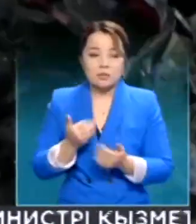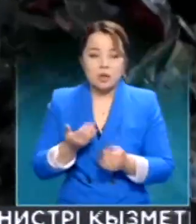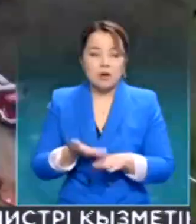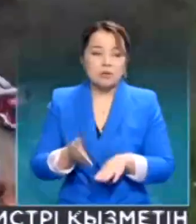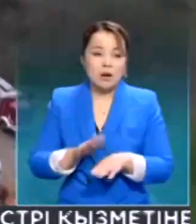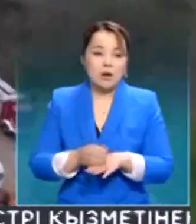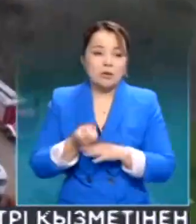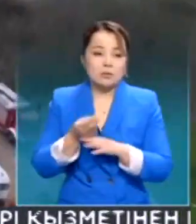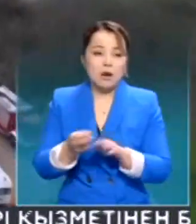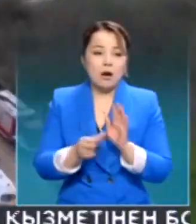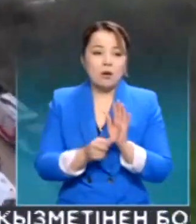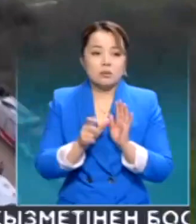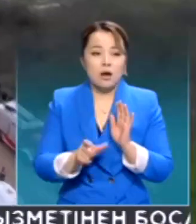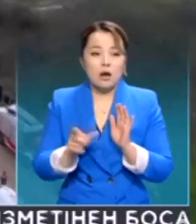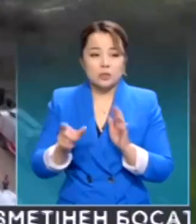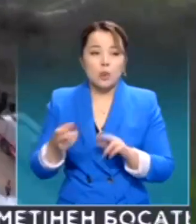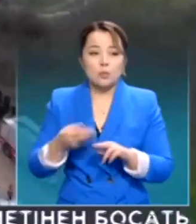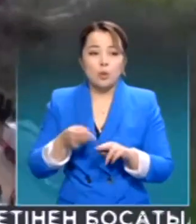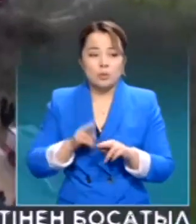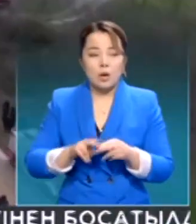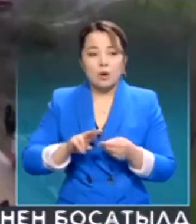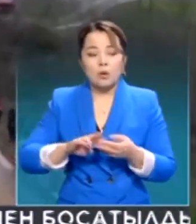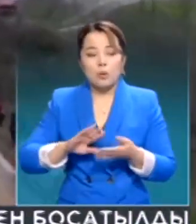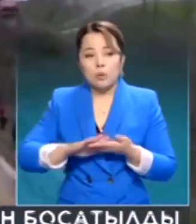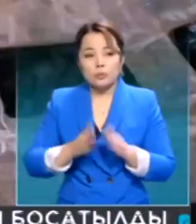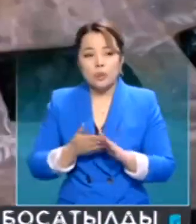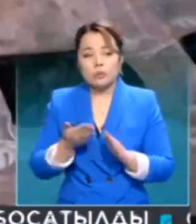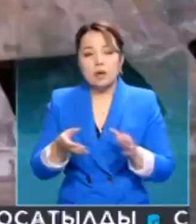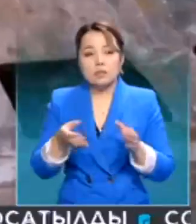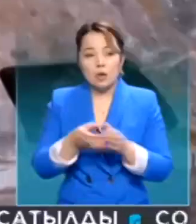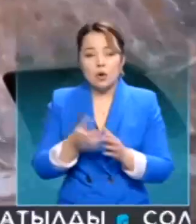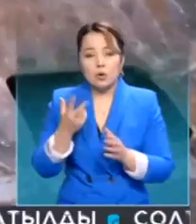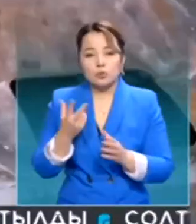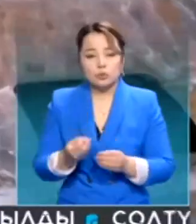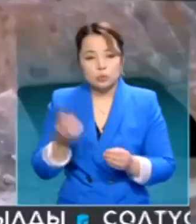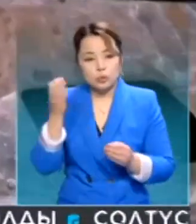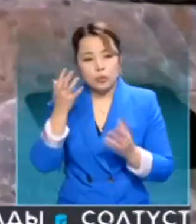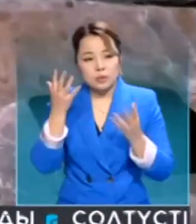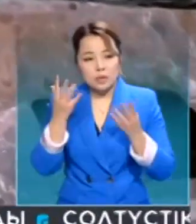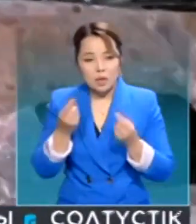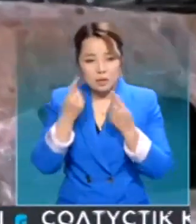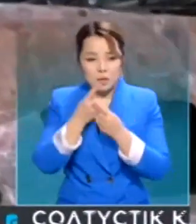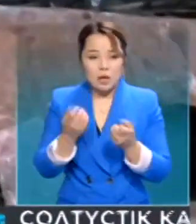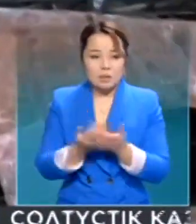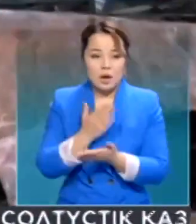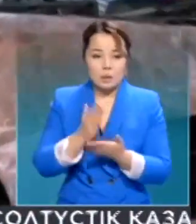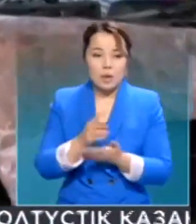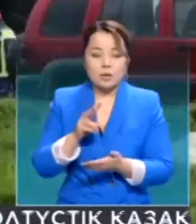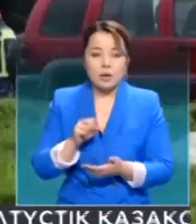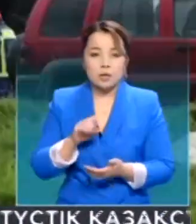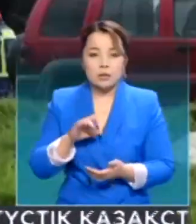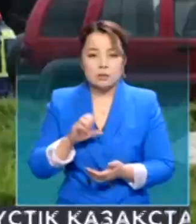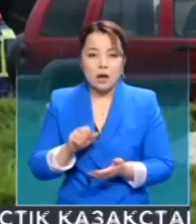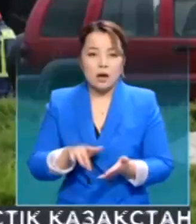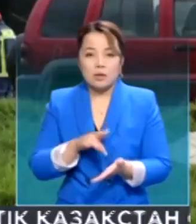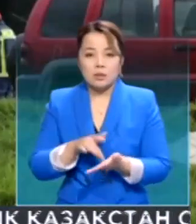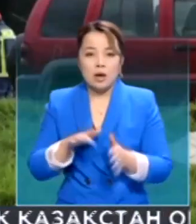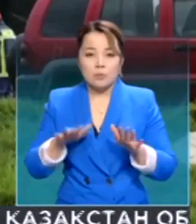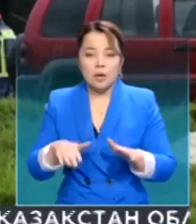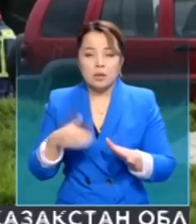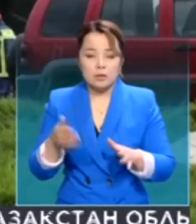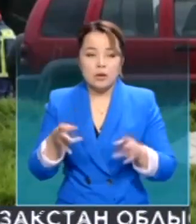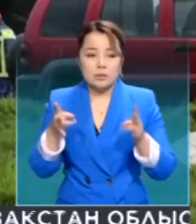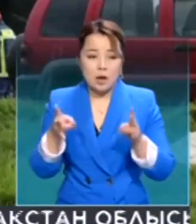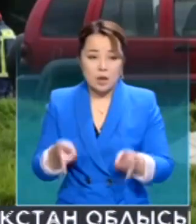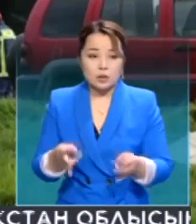жансақтау бөлімде жатыр. Осы оқиғаға байланысты елде 3 күндік аза тұту жарияланды. Апат Лариса қаласы маңында болған. Жергілікті